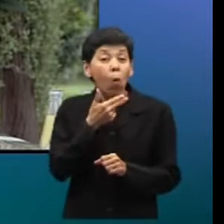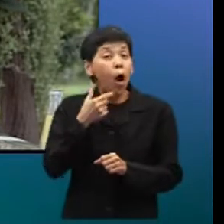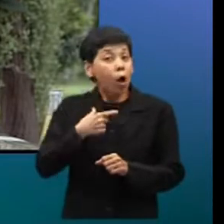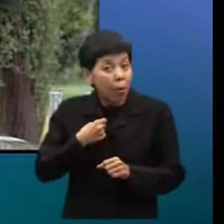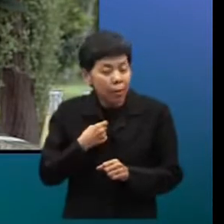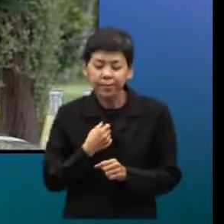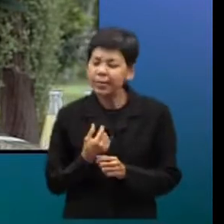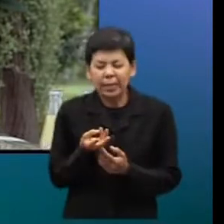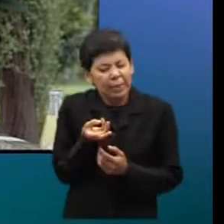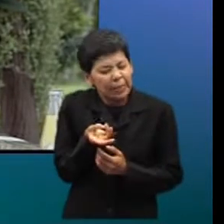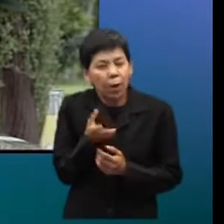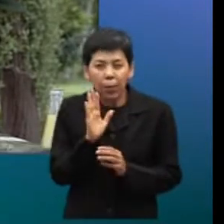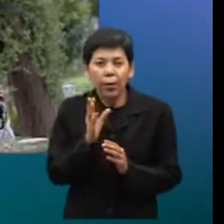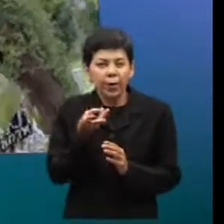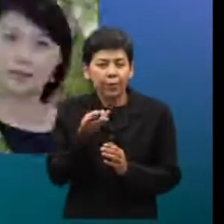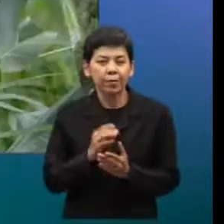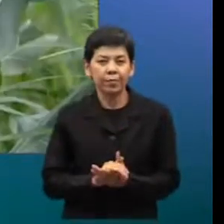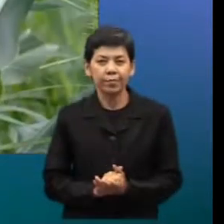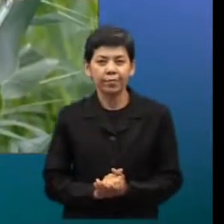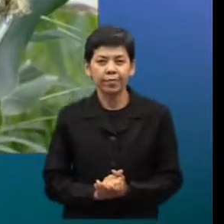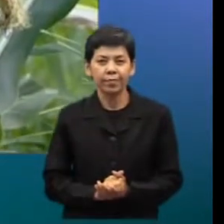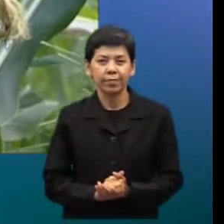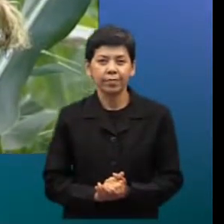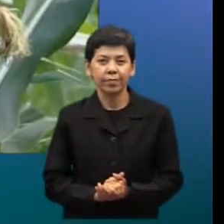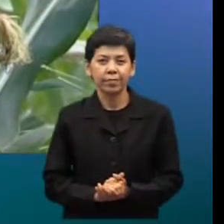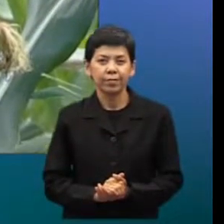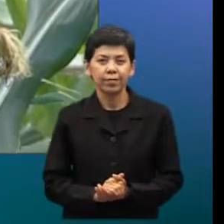านก็จะปรุงแต่งน้ำตาลนิดหน่อยค่ะ